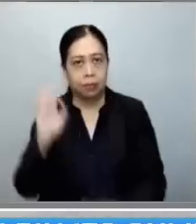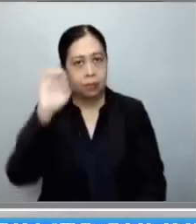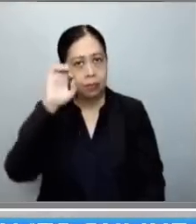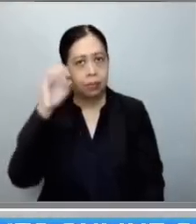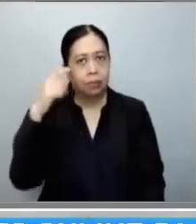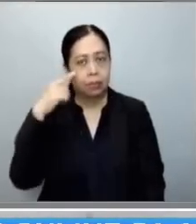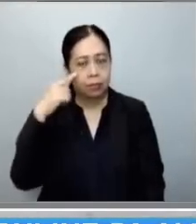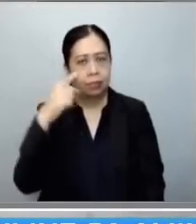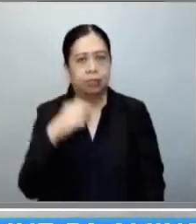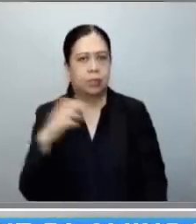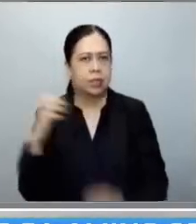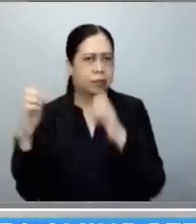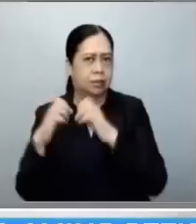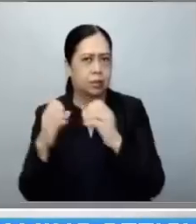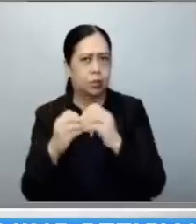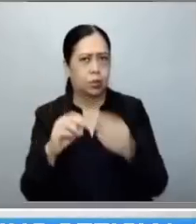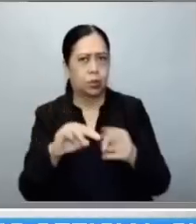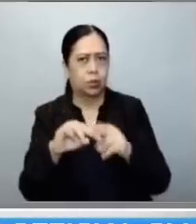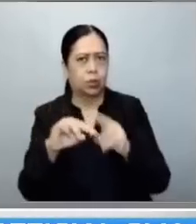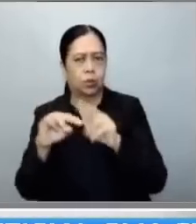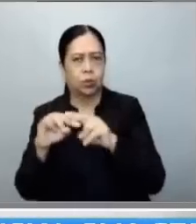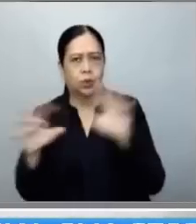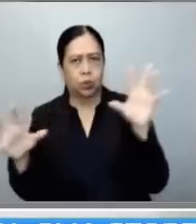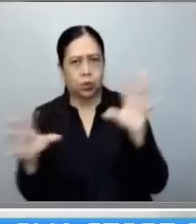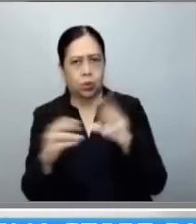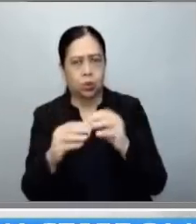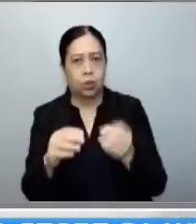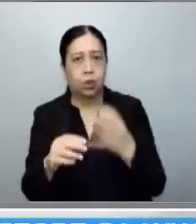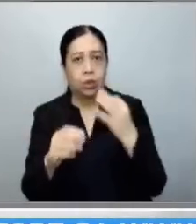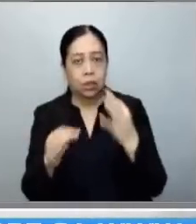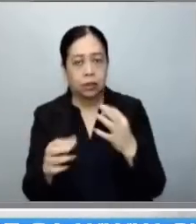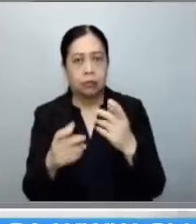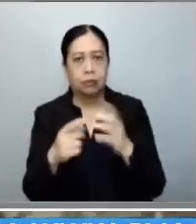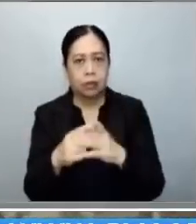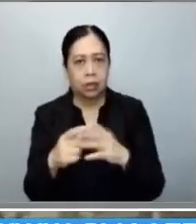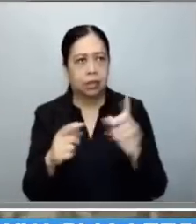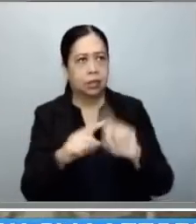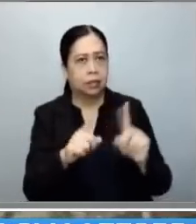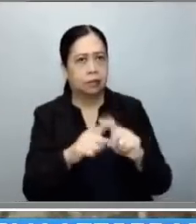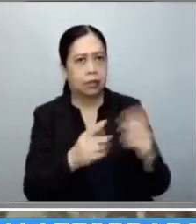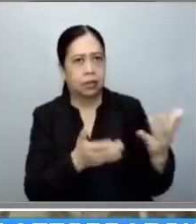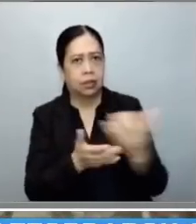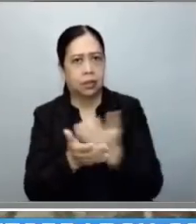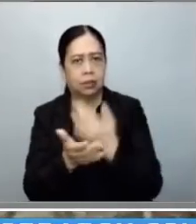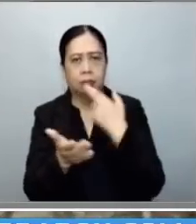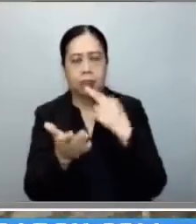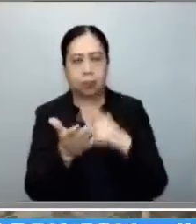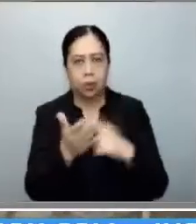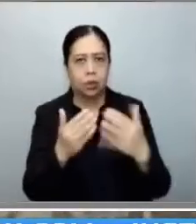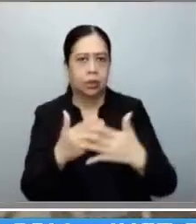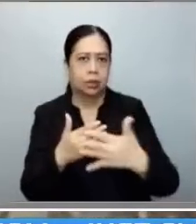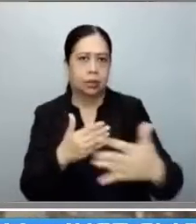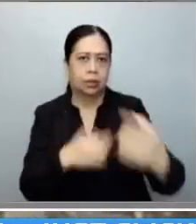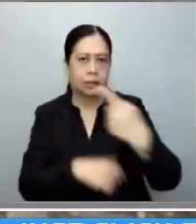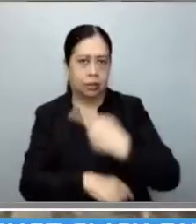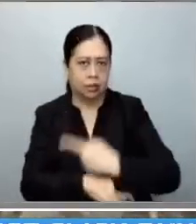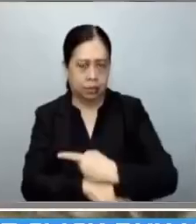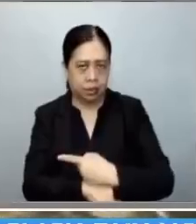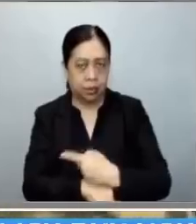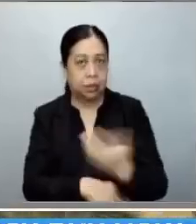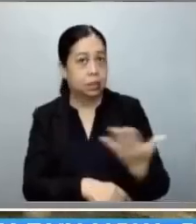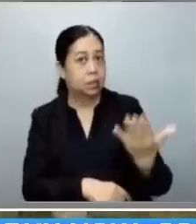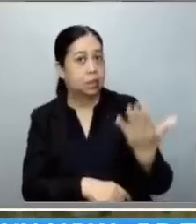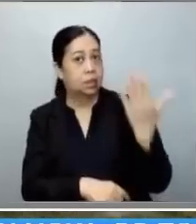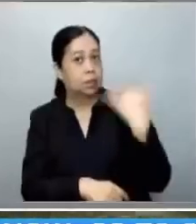inaasahang lalaki pa ang halagang ito kapag pumasok na ang iba pang reports sa mga susunod na araw. Sa nakalipas na